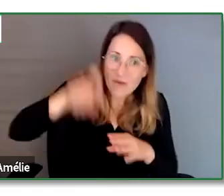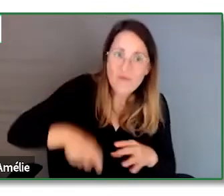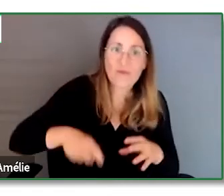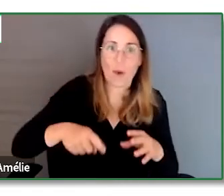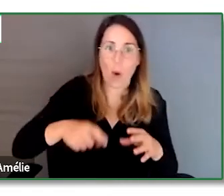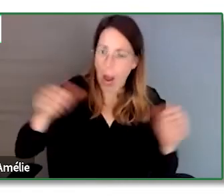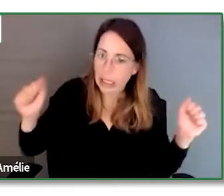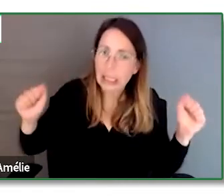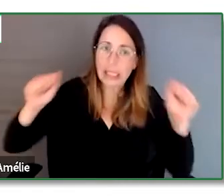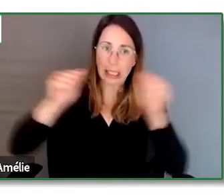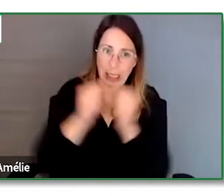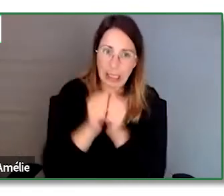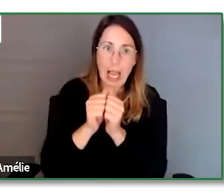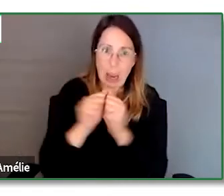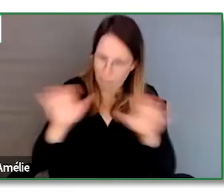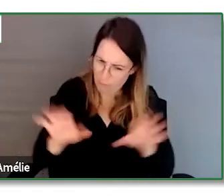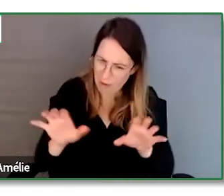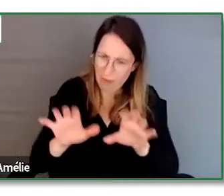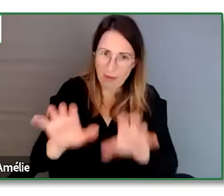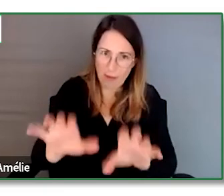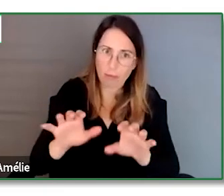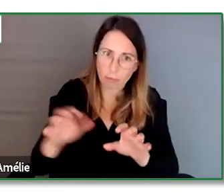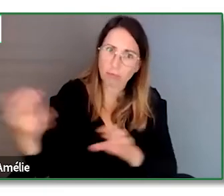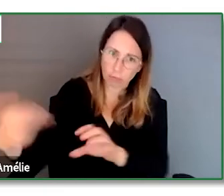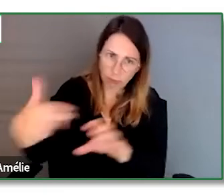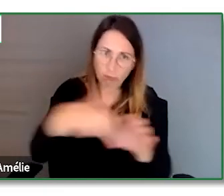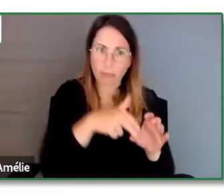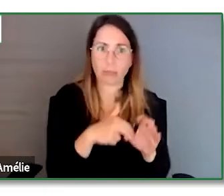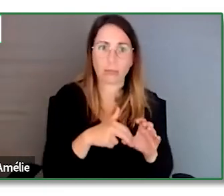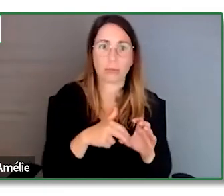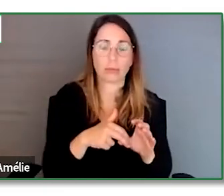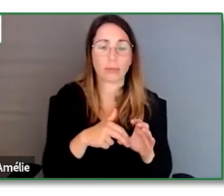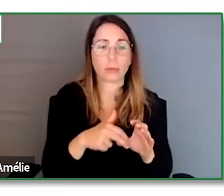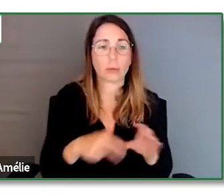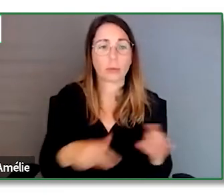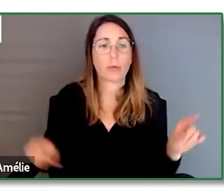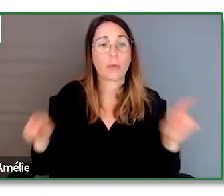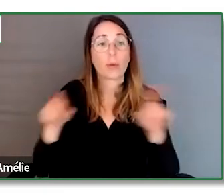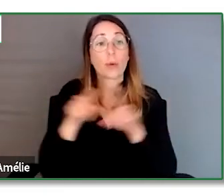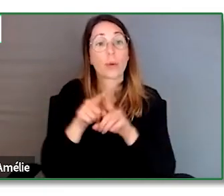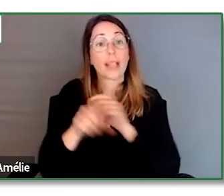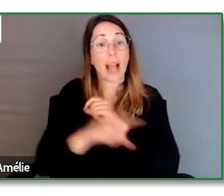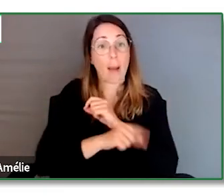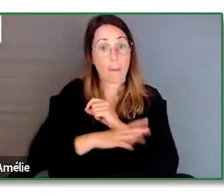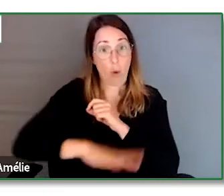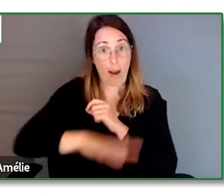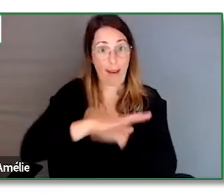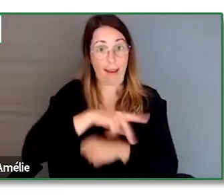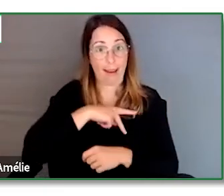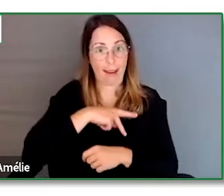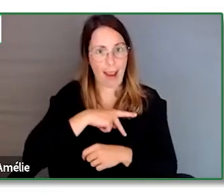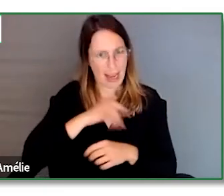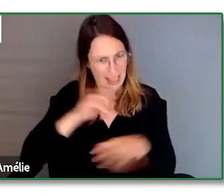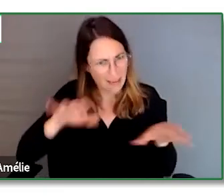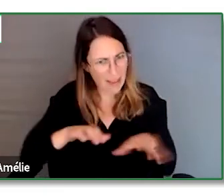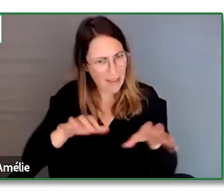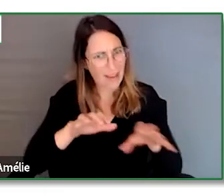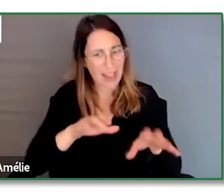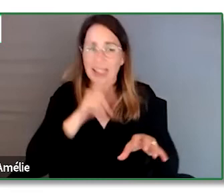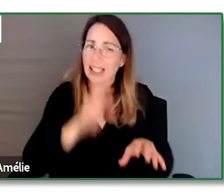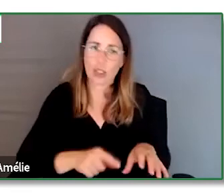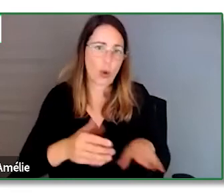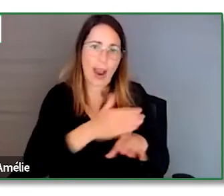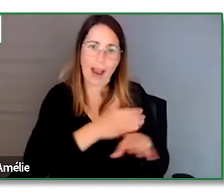participer. Et certainement, les membres de notre personnel chevronné vont obtenir des formations à tous les niveaux.